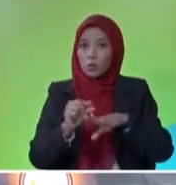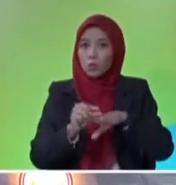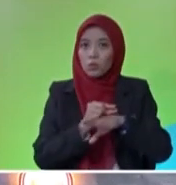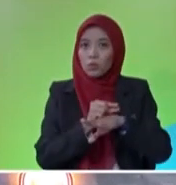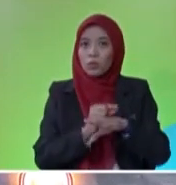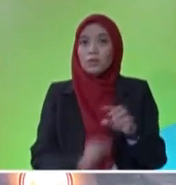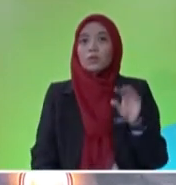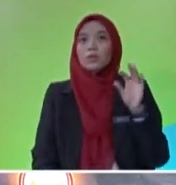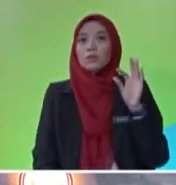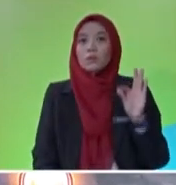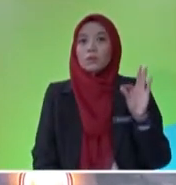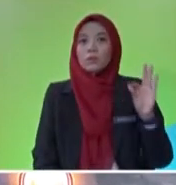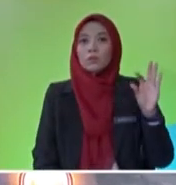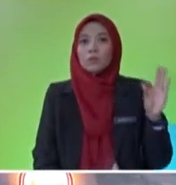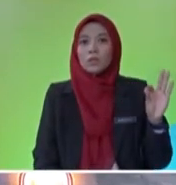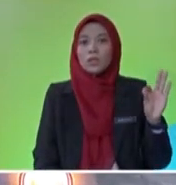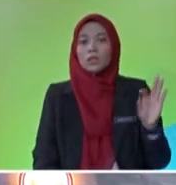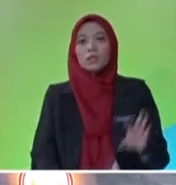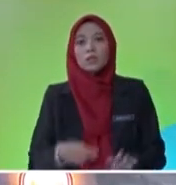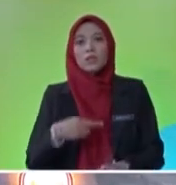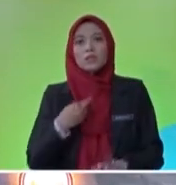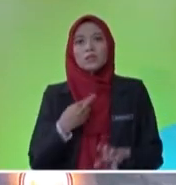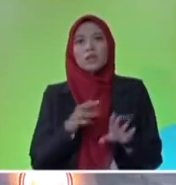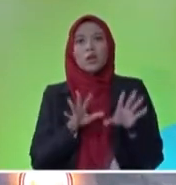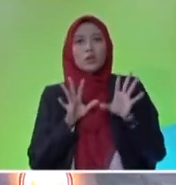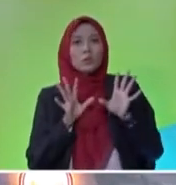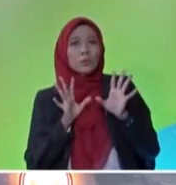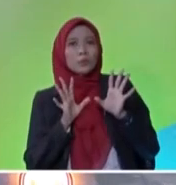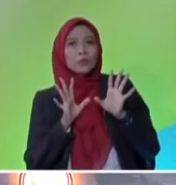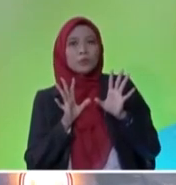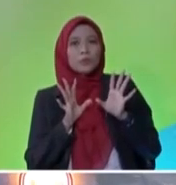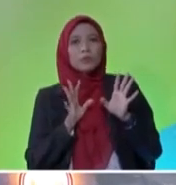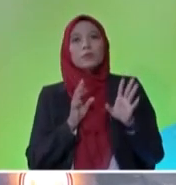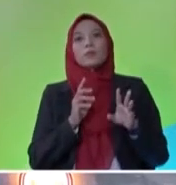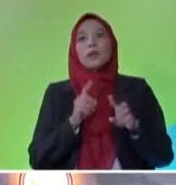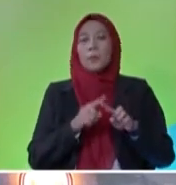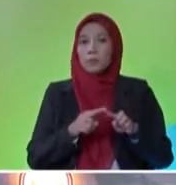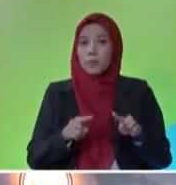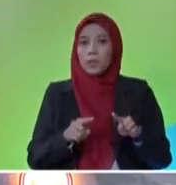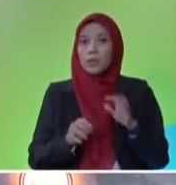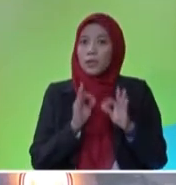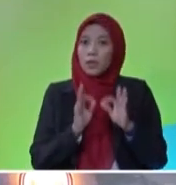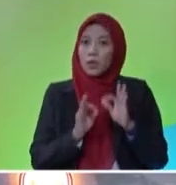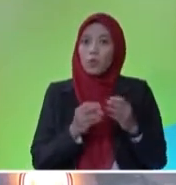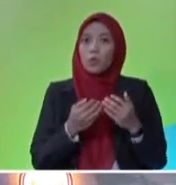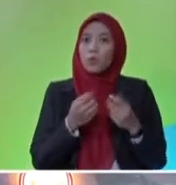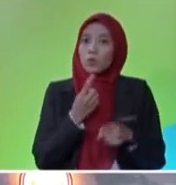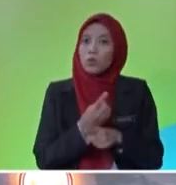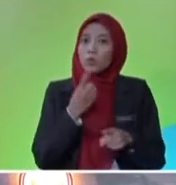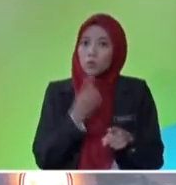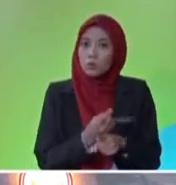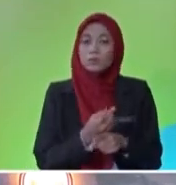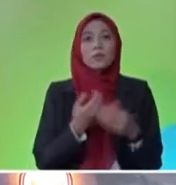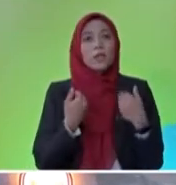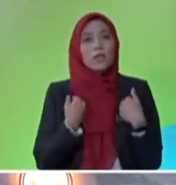tersebut migrasi takut Betul tapi jangan takut kalau kita betul-betul ada kecemasan kecemasan Jangan takut untuk hubungi